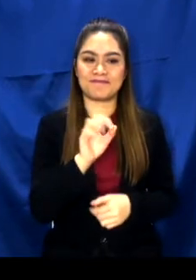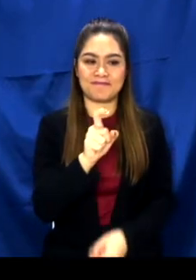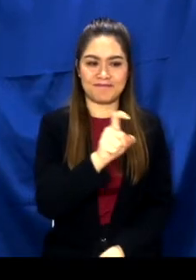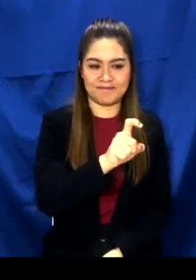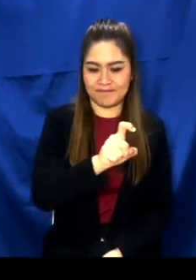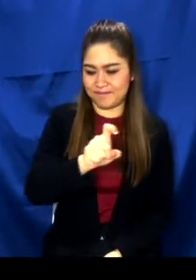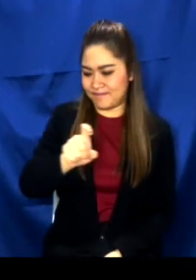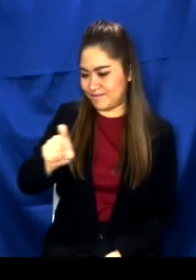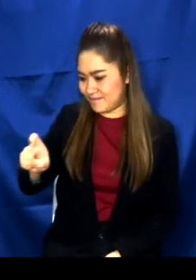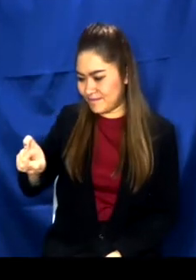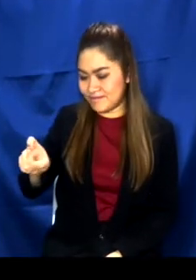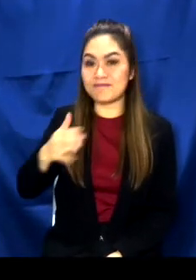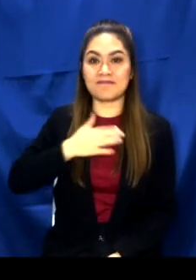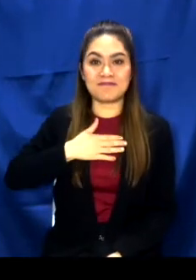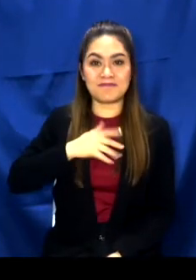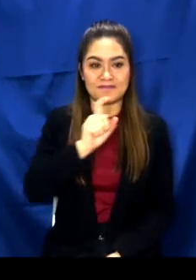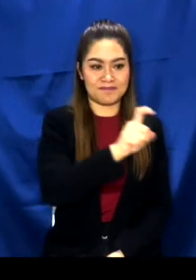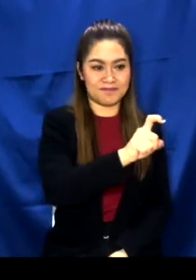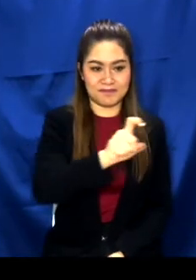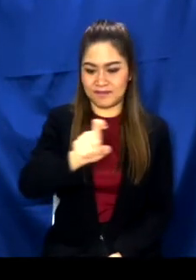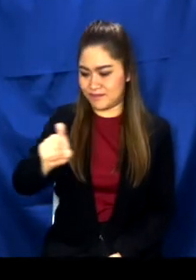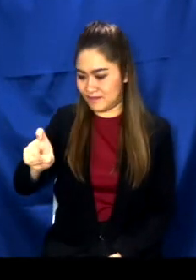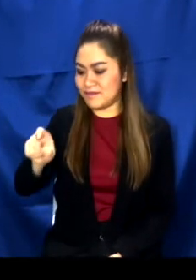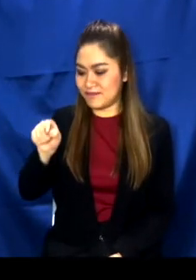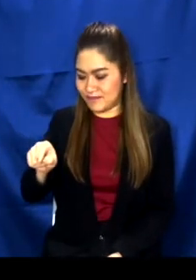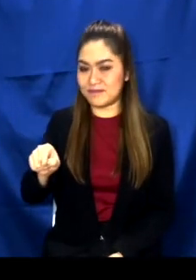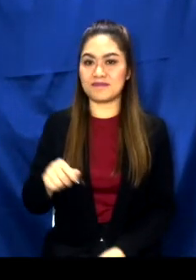ค่ะจับลากไปในงานของเรา